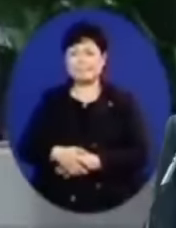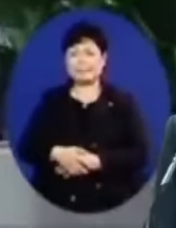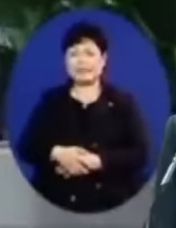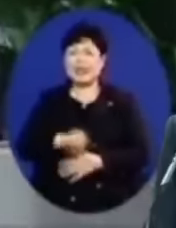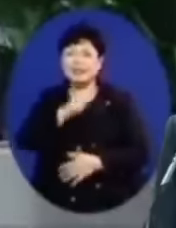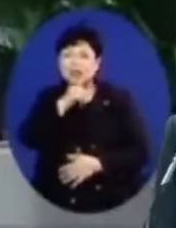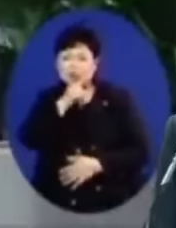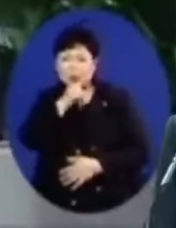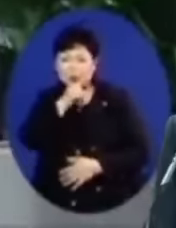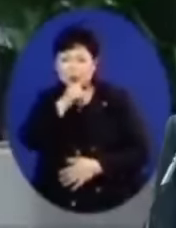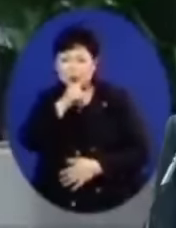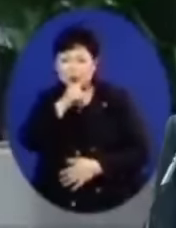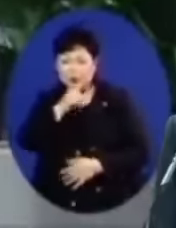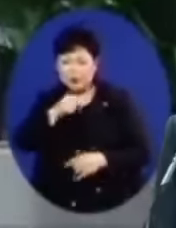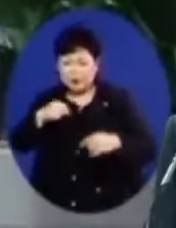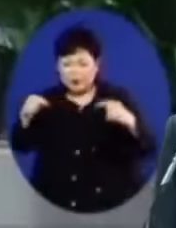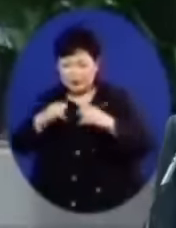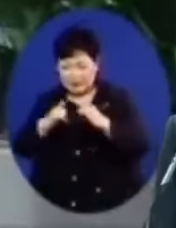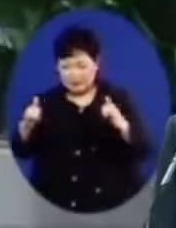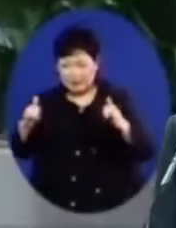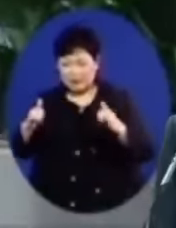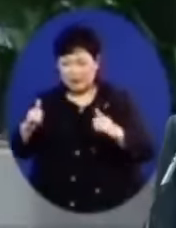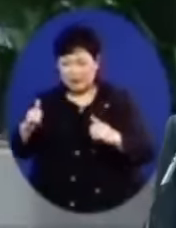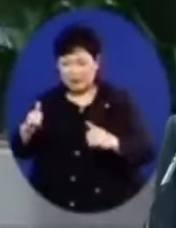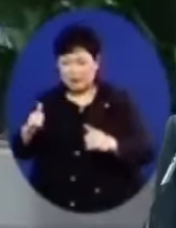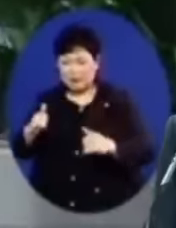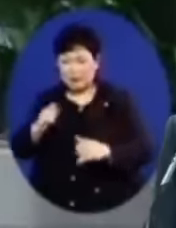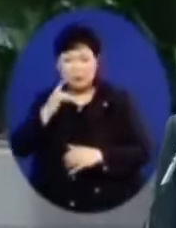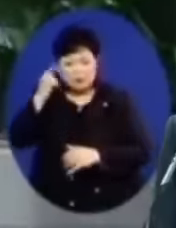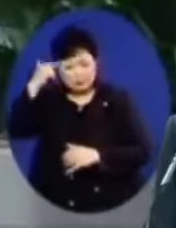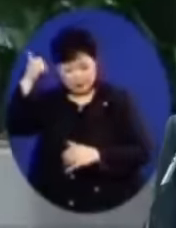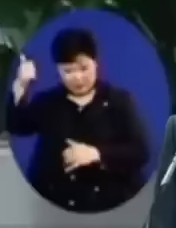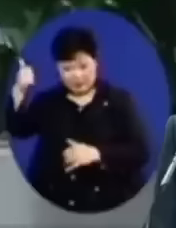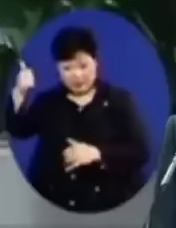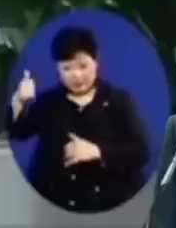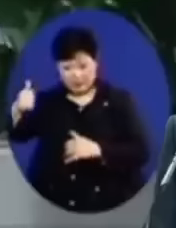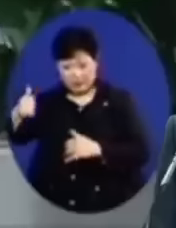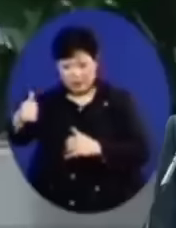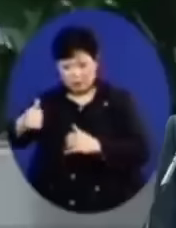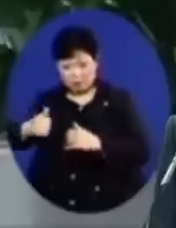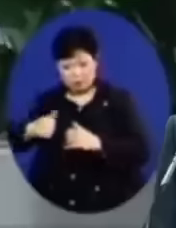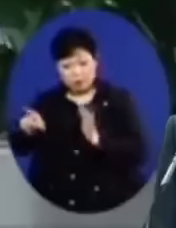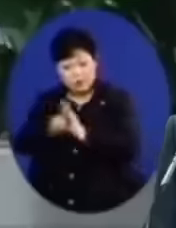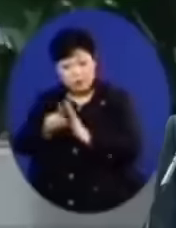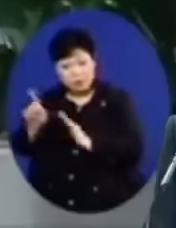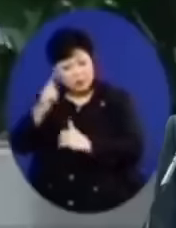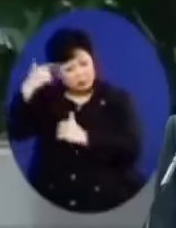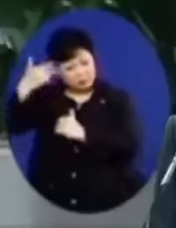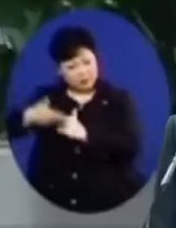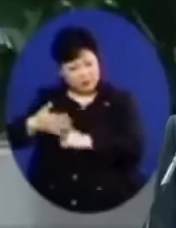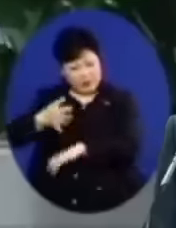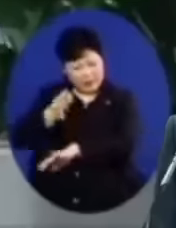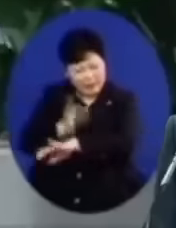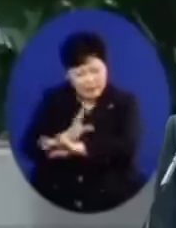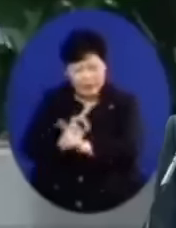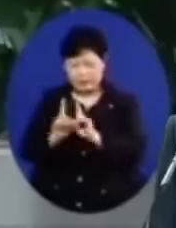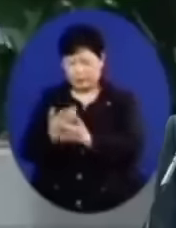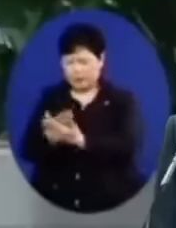인터뷰를 하는 사람이 여기 와서 카메라를 대놓고 믿음이 뭡니까? 간단히